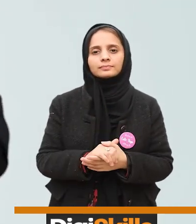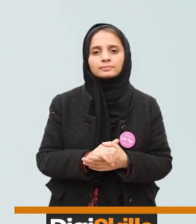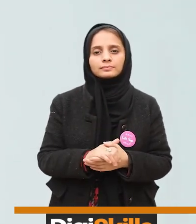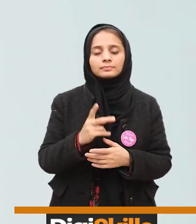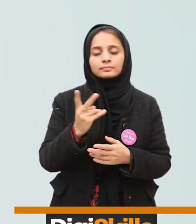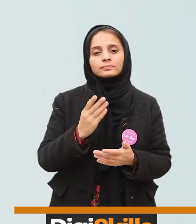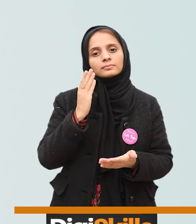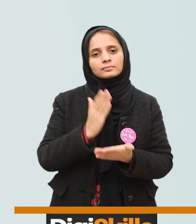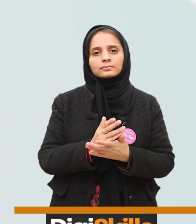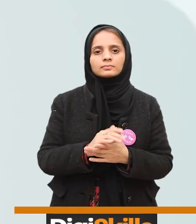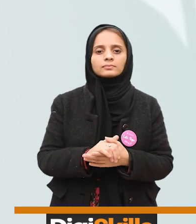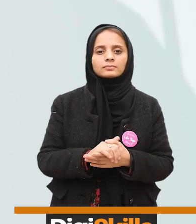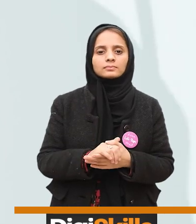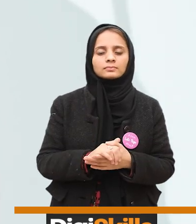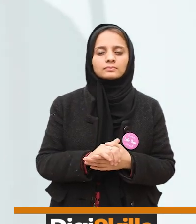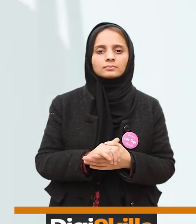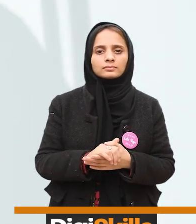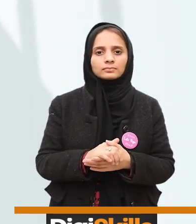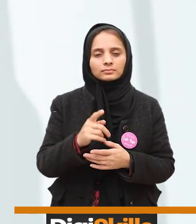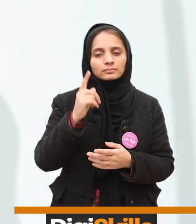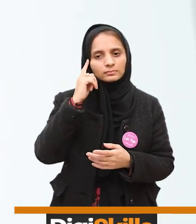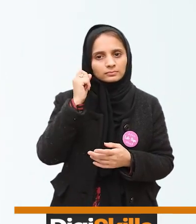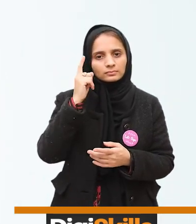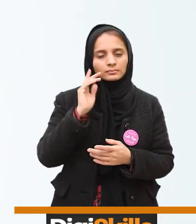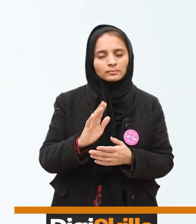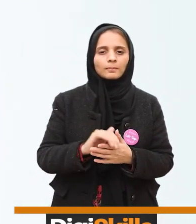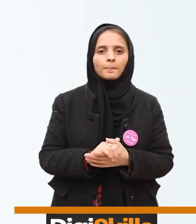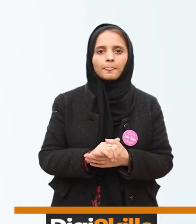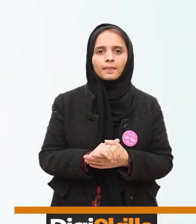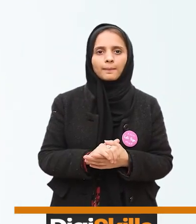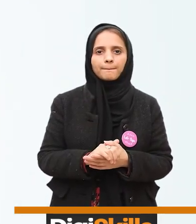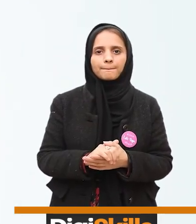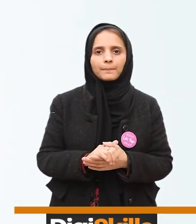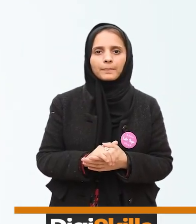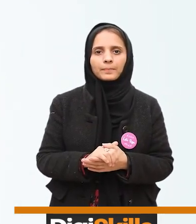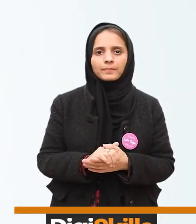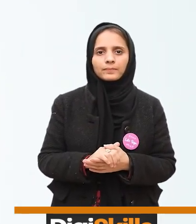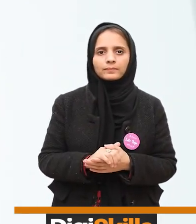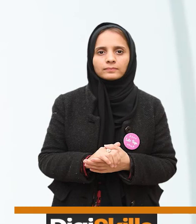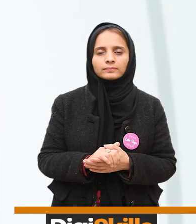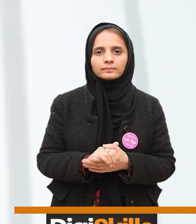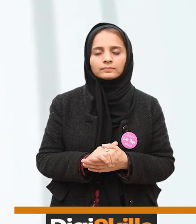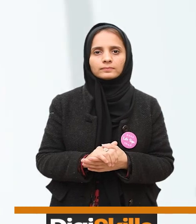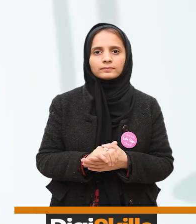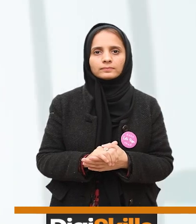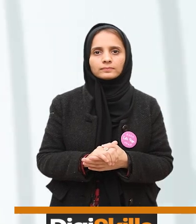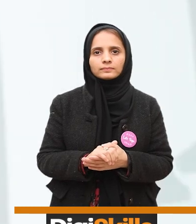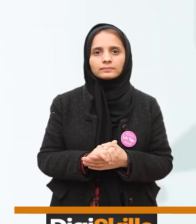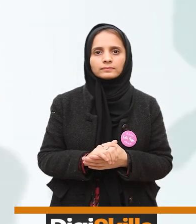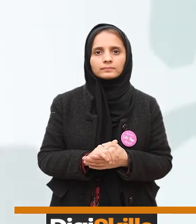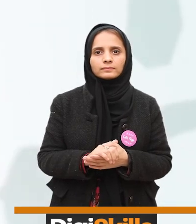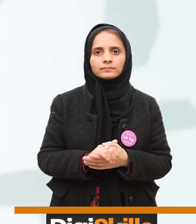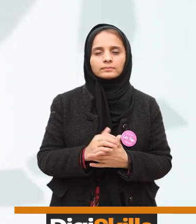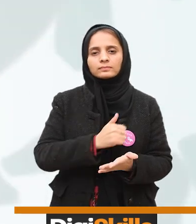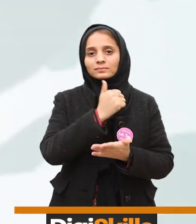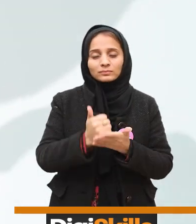دا ڈیڈ لائنس، ان 4 چیزوں کا خیال رکھیے. میں آپ کو وثوق سے کہہ سکتا ہوں، دعوے سے کہہ سکتا ہوں، کلائنٹ نہیں بھاگتا. اس کے لیے بڑی ہیسل ہے نیا